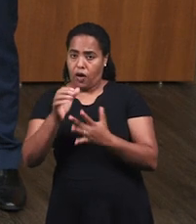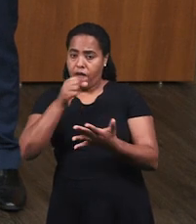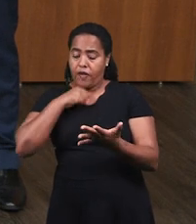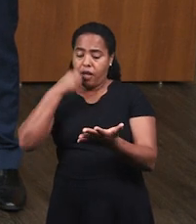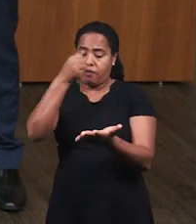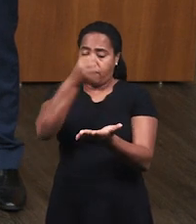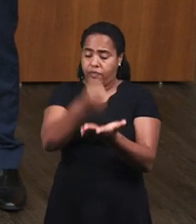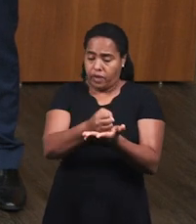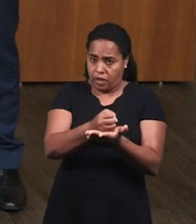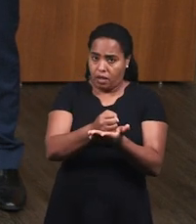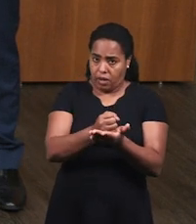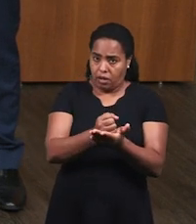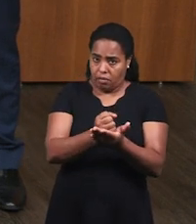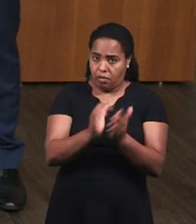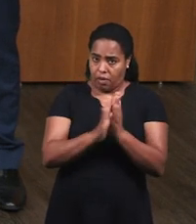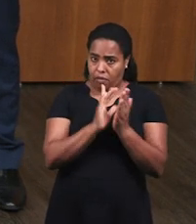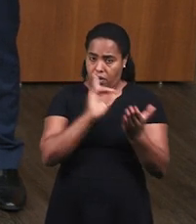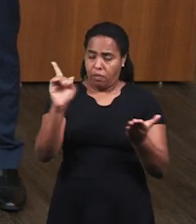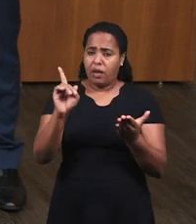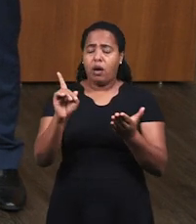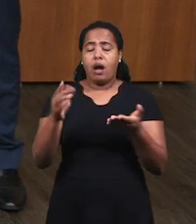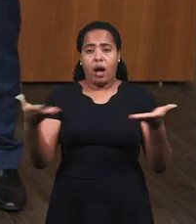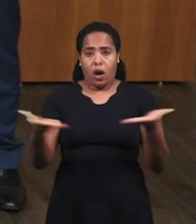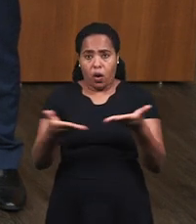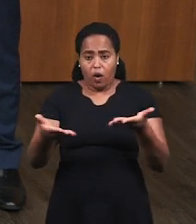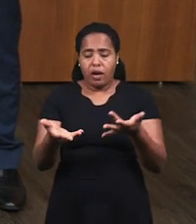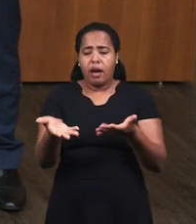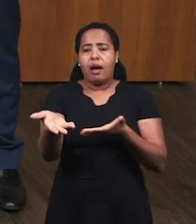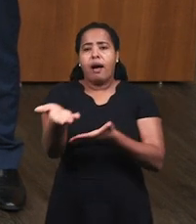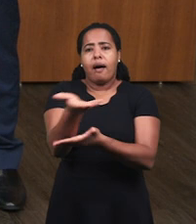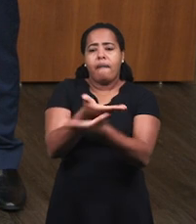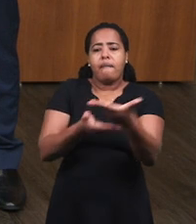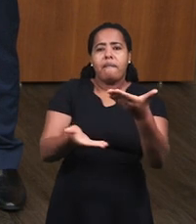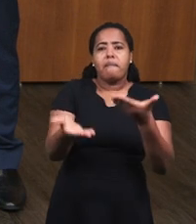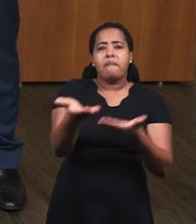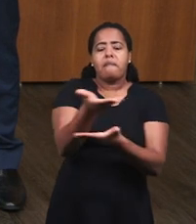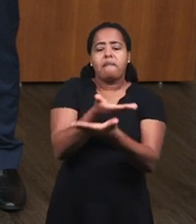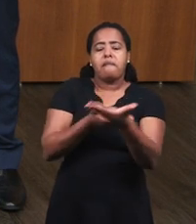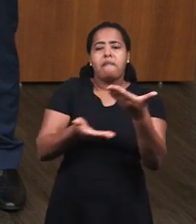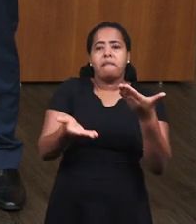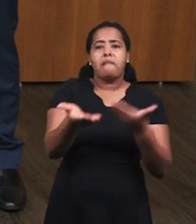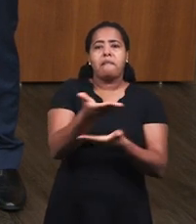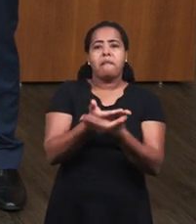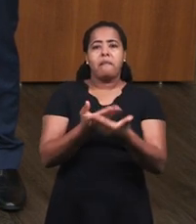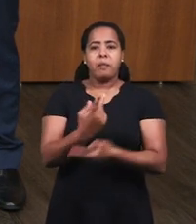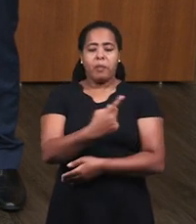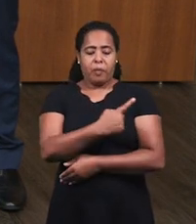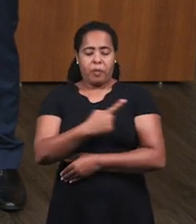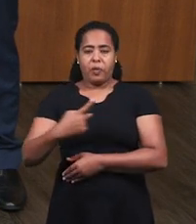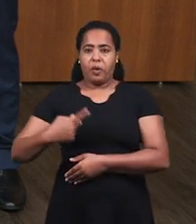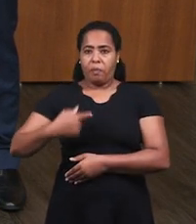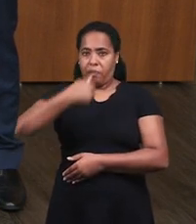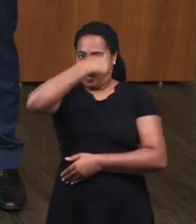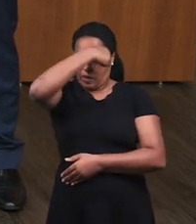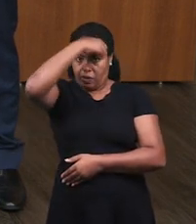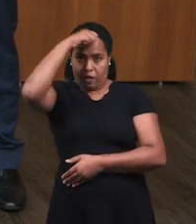Ветхом Завете, у нас будет участие пастора Амадео